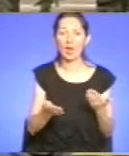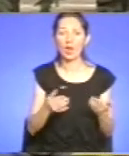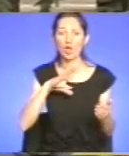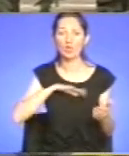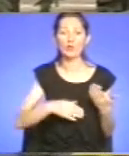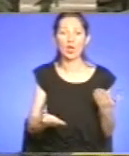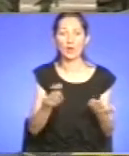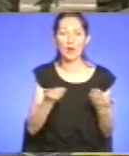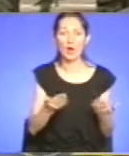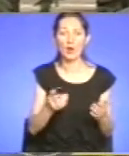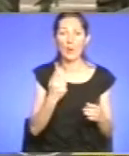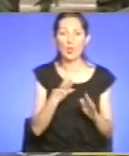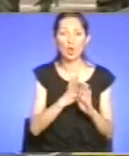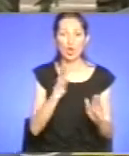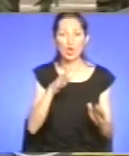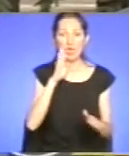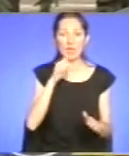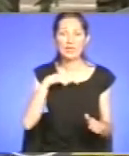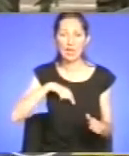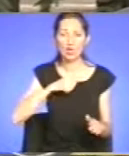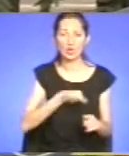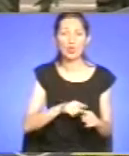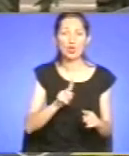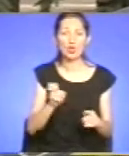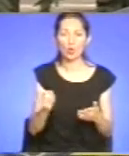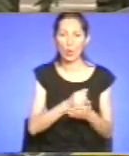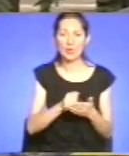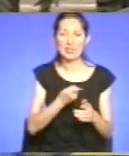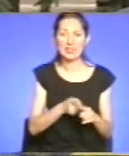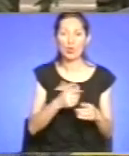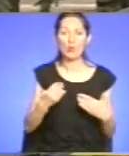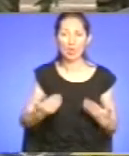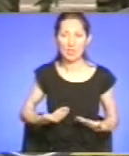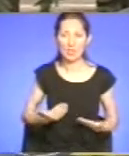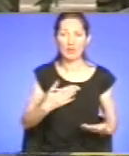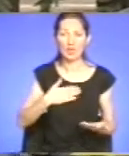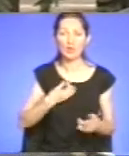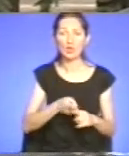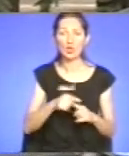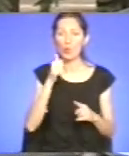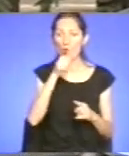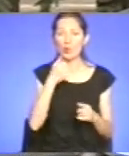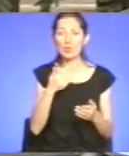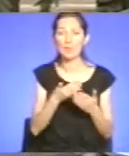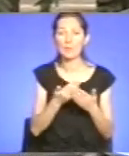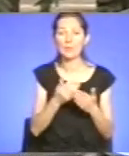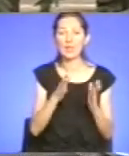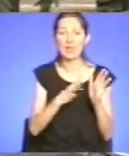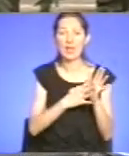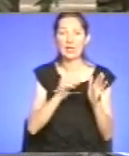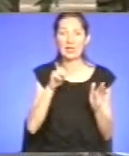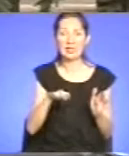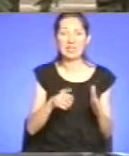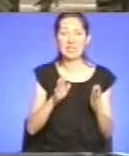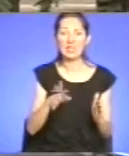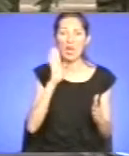досягнули в своєму житті. А ви знаєте, у нас в цьому році, я вже не говорив, у нас порядка 9 тисяч тільки